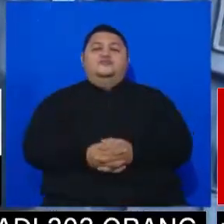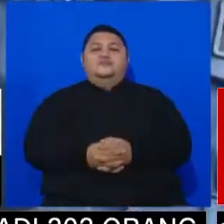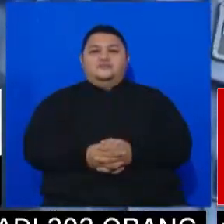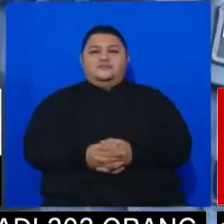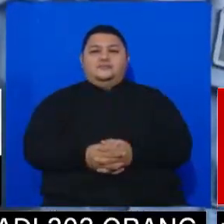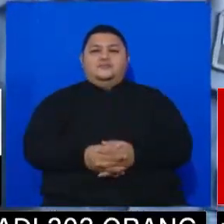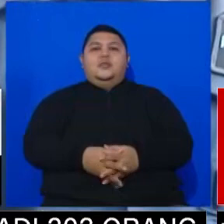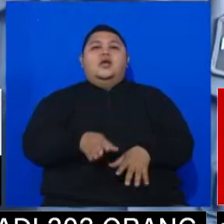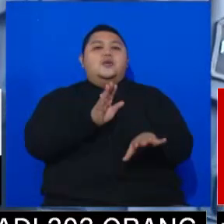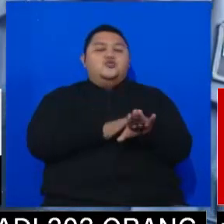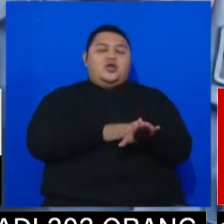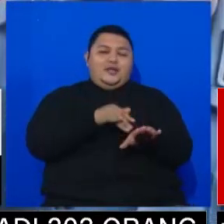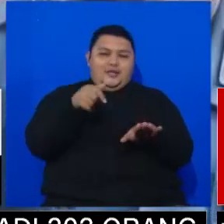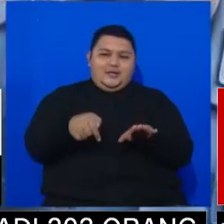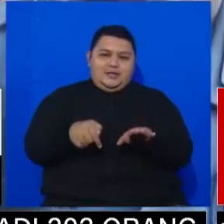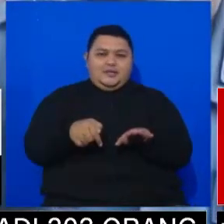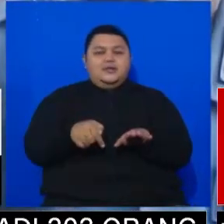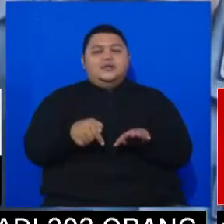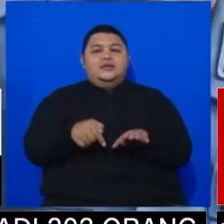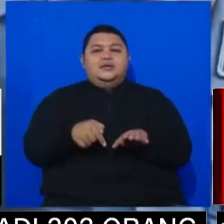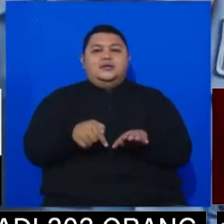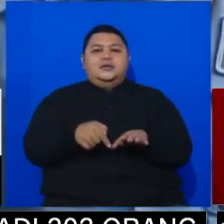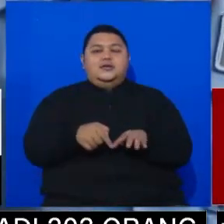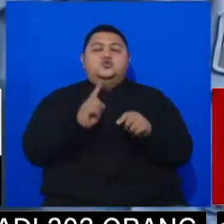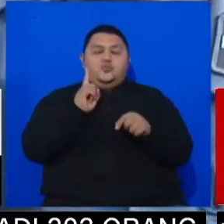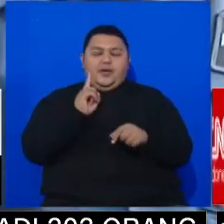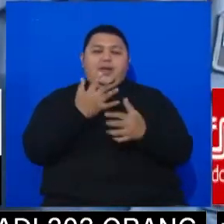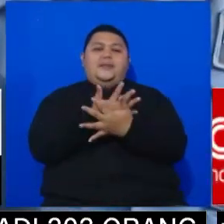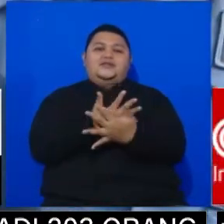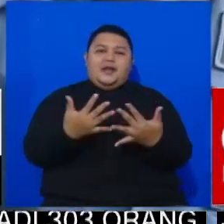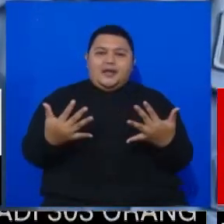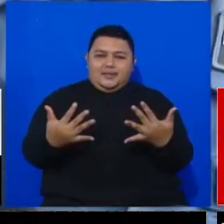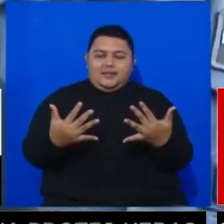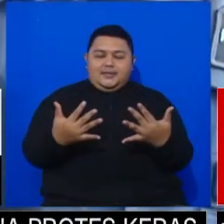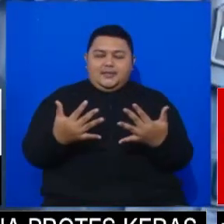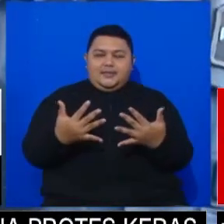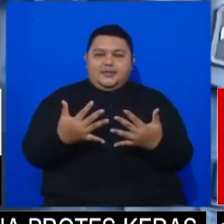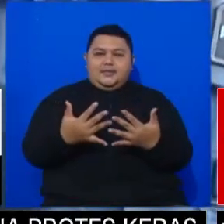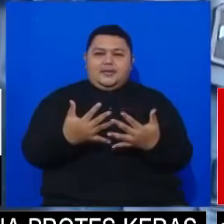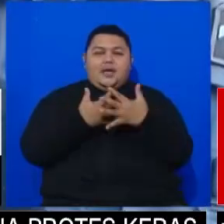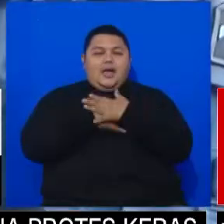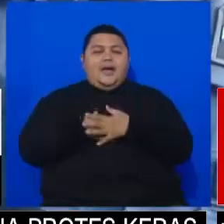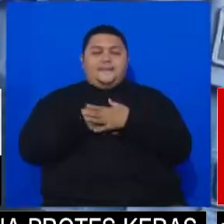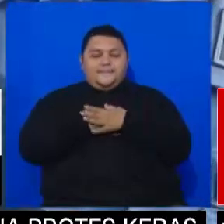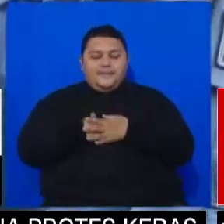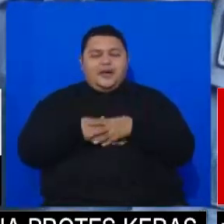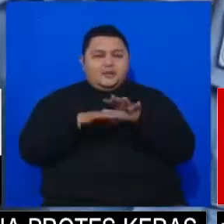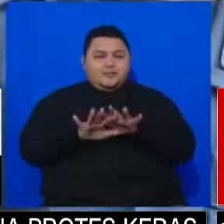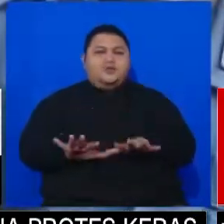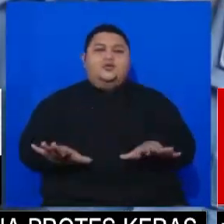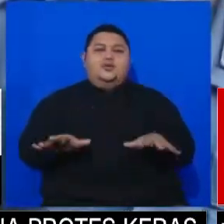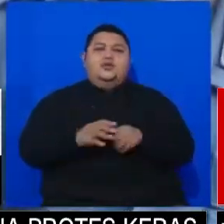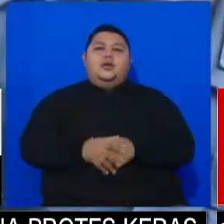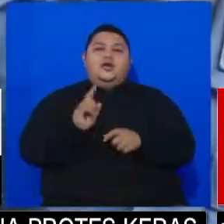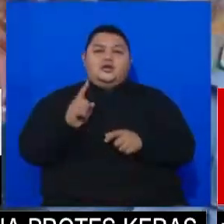Dikebyur dawet, diminum dawet, biar masyarakatnya tentrem, ayem, gemah, ripah, lo